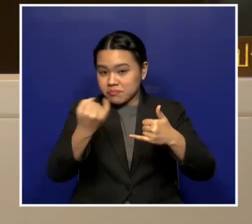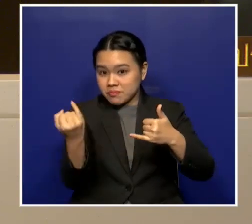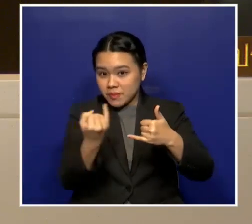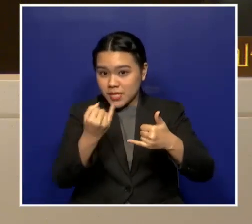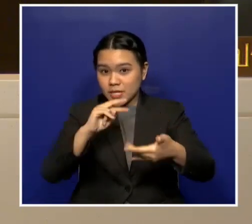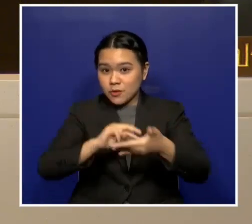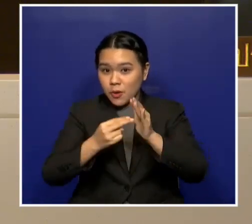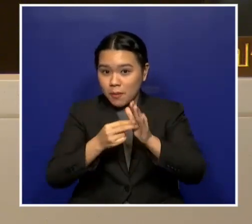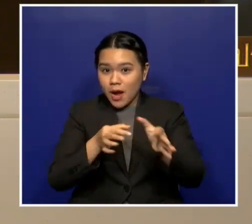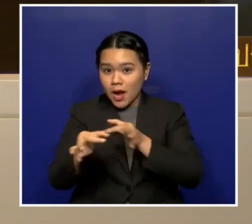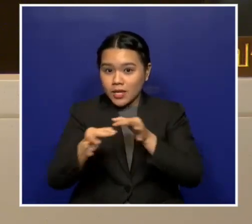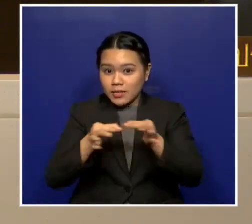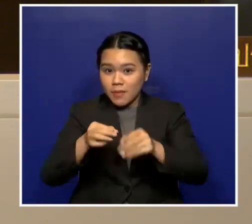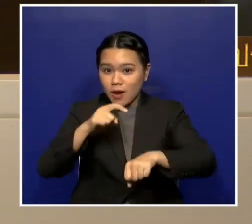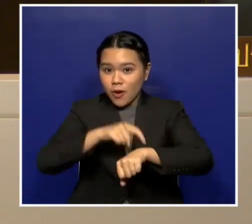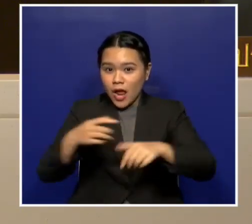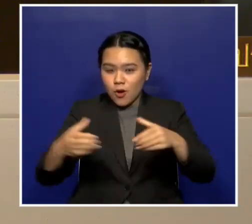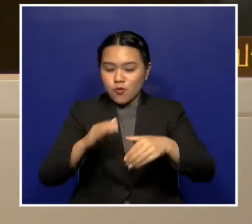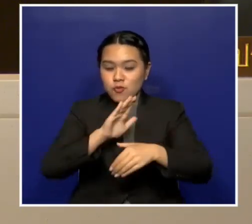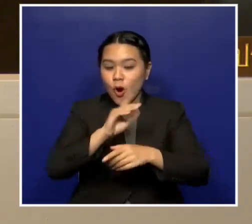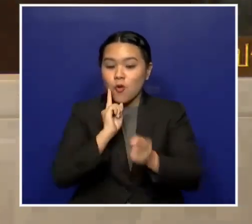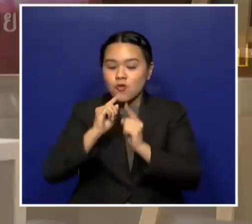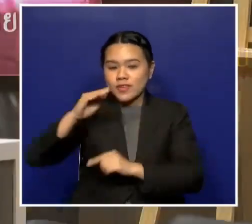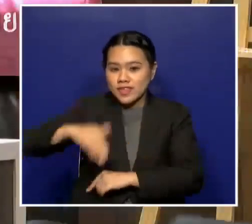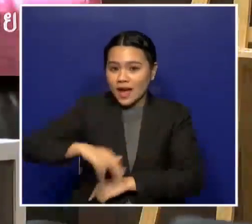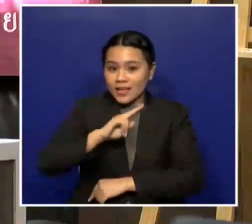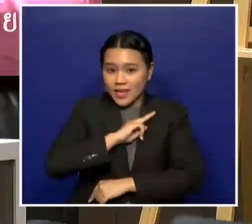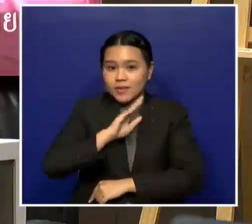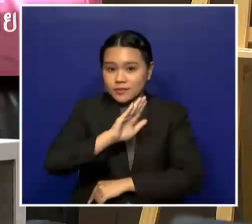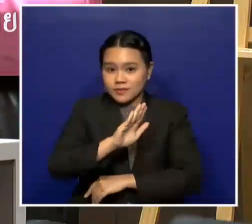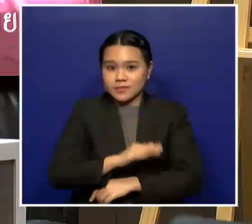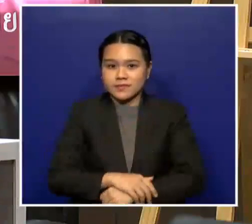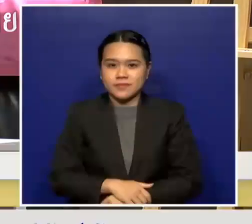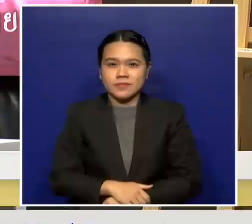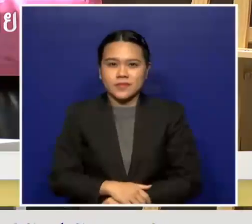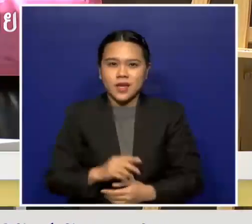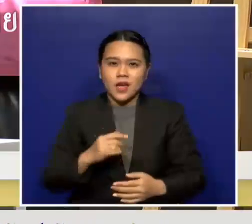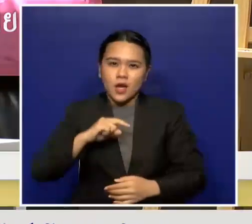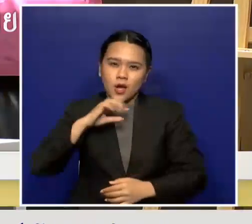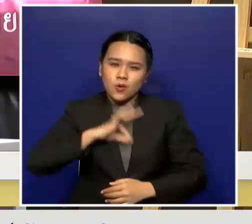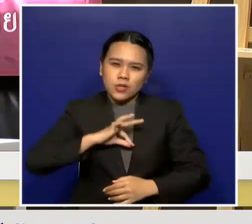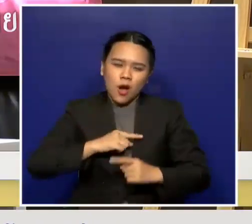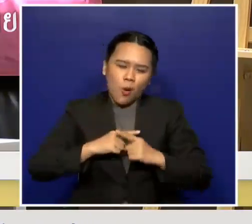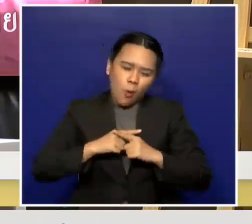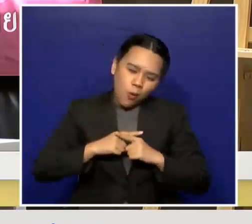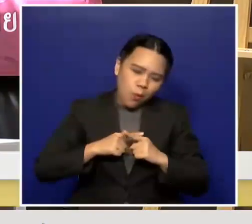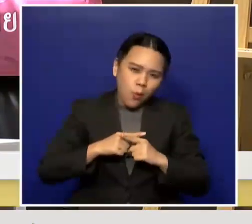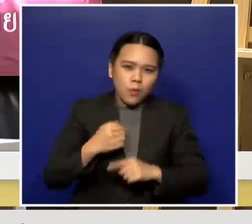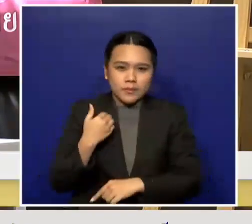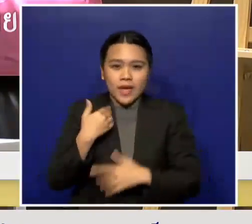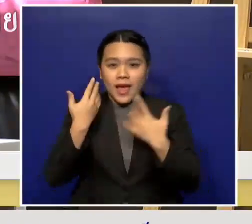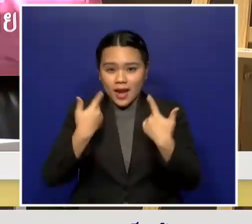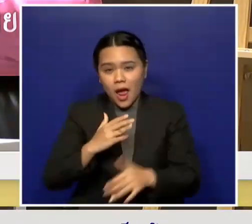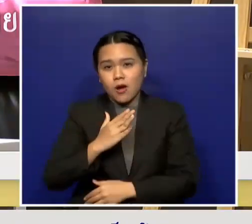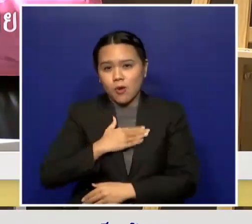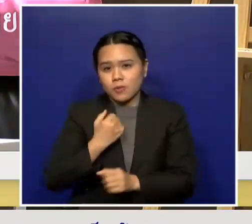ไปคุยกันเองนะครับ มันเจ็บปวดนะครับพี่น้องครับกราบเรียนท่านประธานด้วยนะครับและผมจะทำหน้าที่ส.